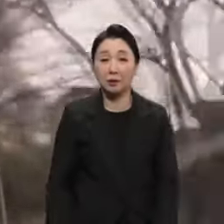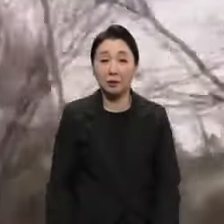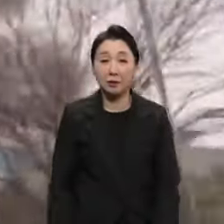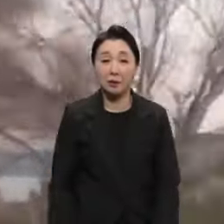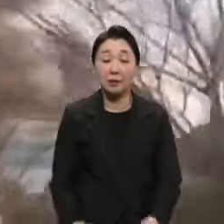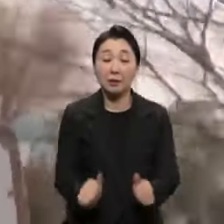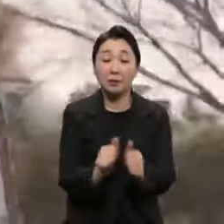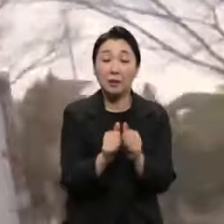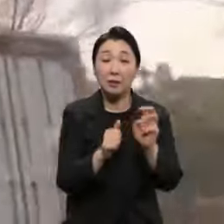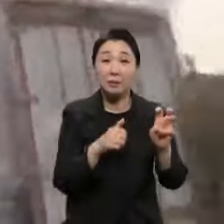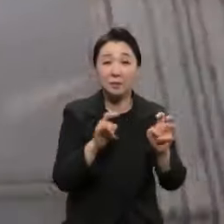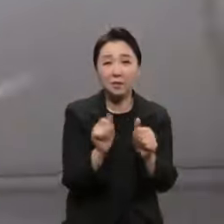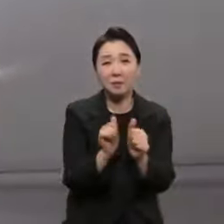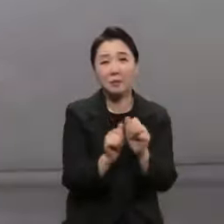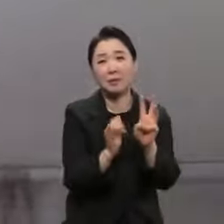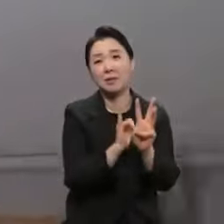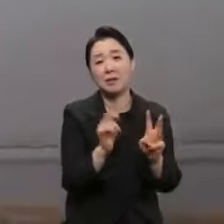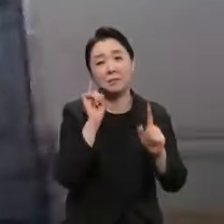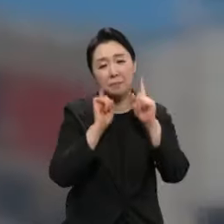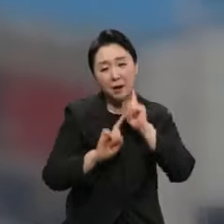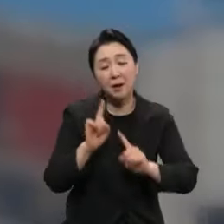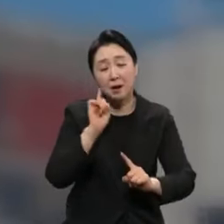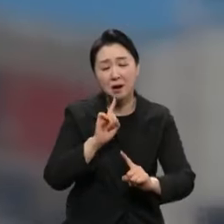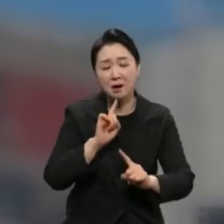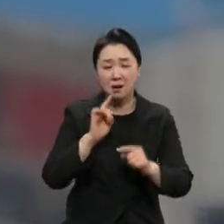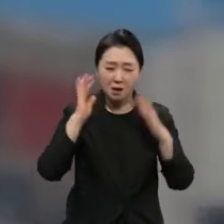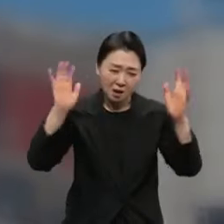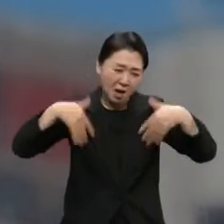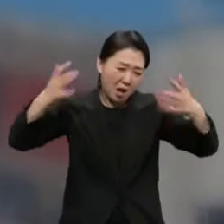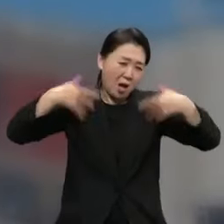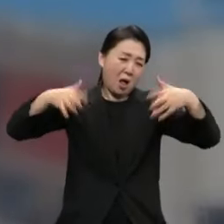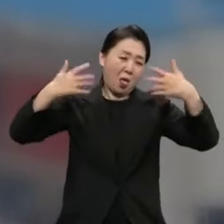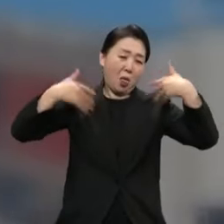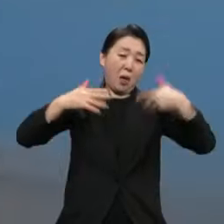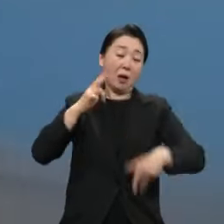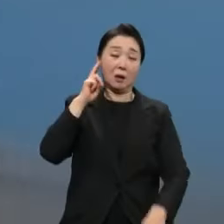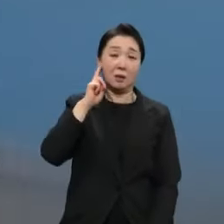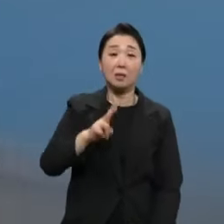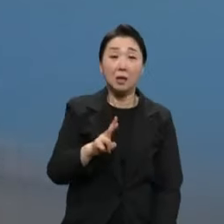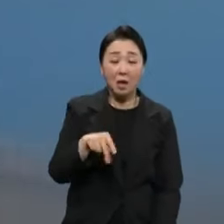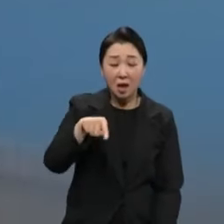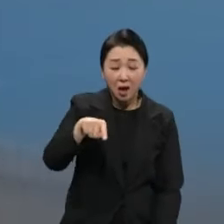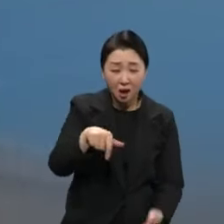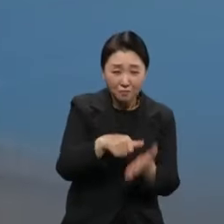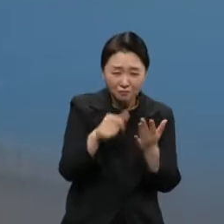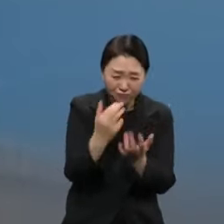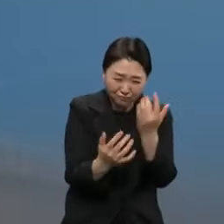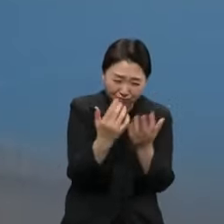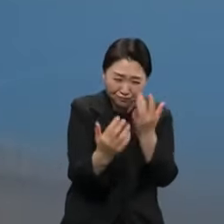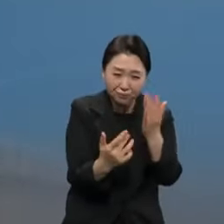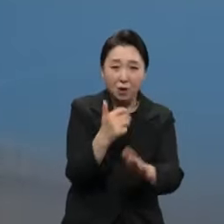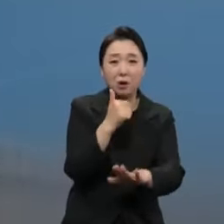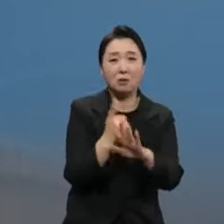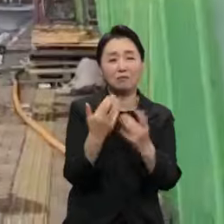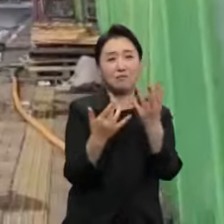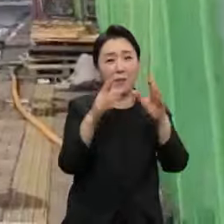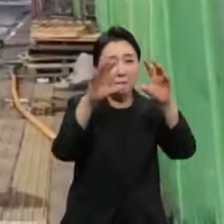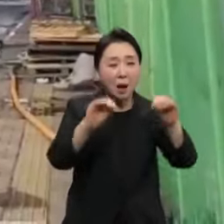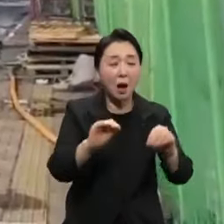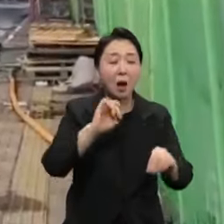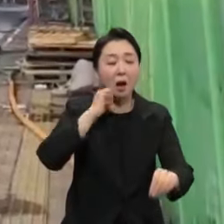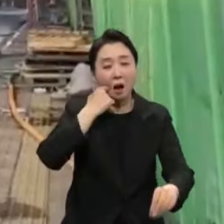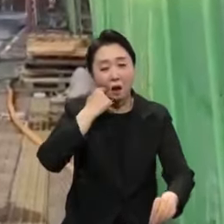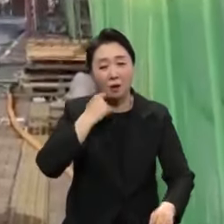등 3명이 다쳤습니다. 바람이 세게 부는 데다 공장 안에 있던 가연성 물질이 타면서 불길을 잡는 데